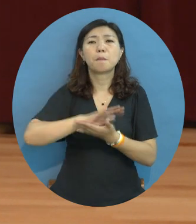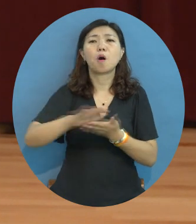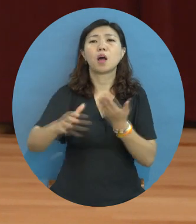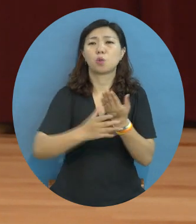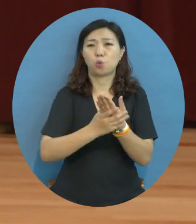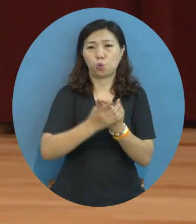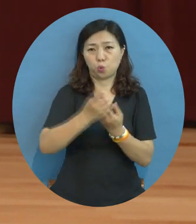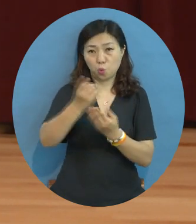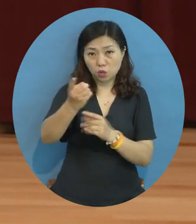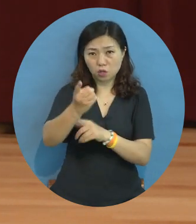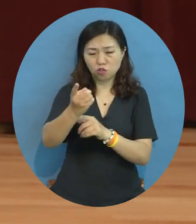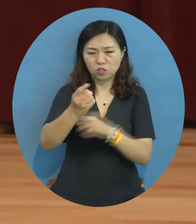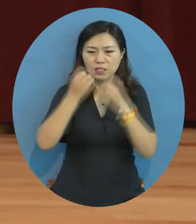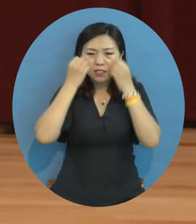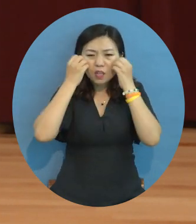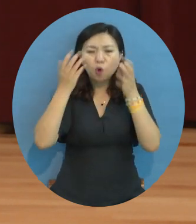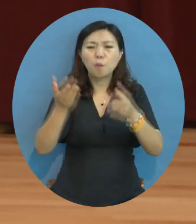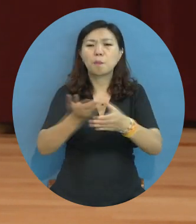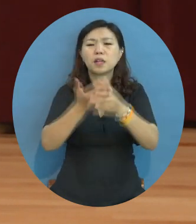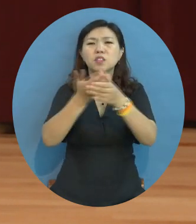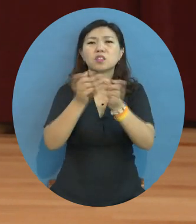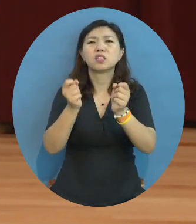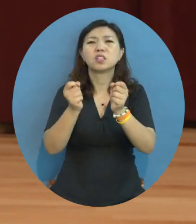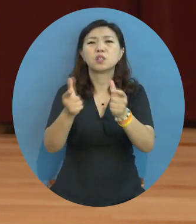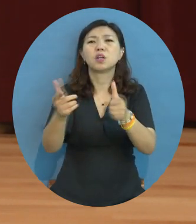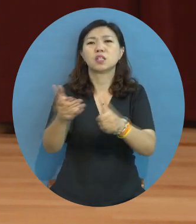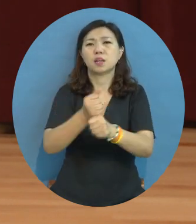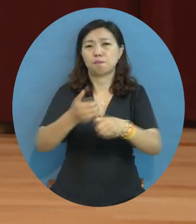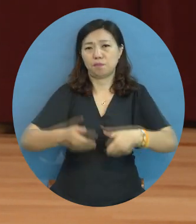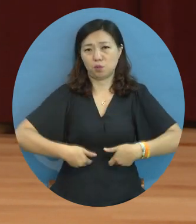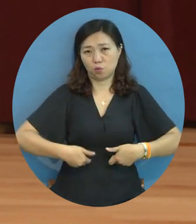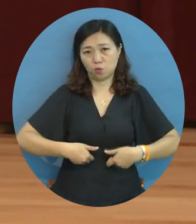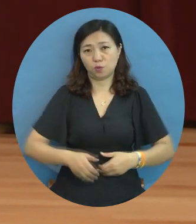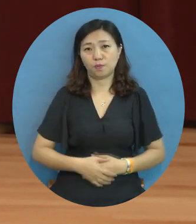평화 통일로 물꼬를 열어야 돼.